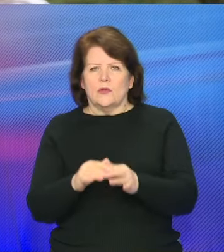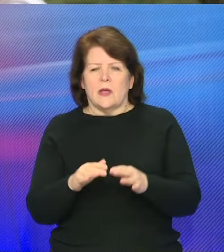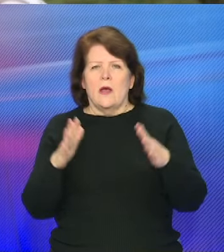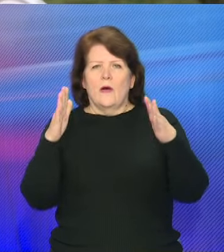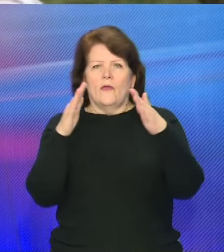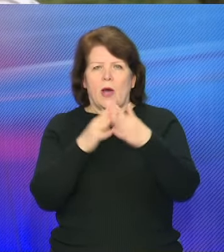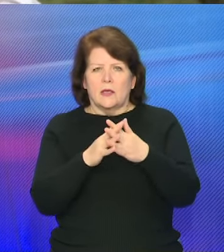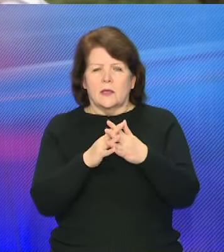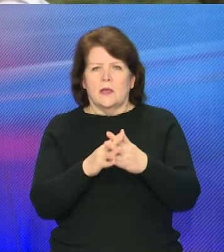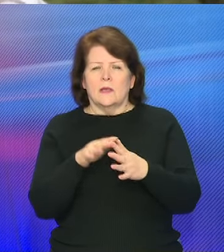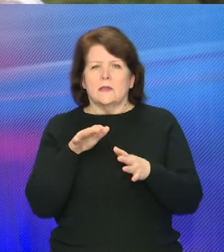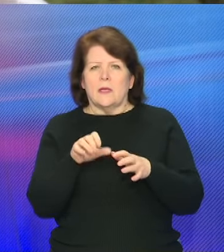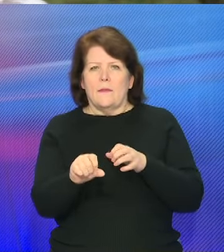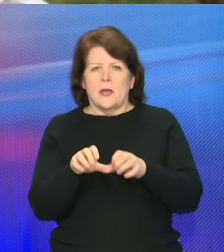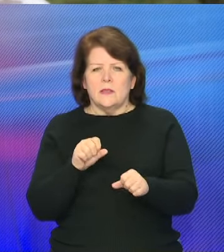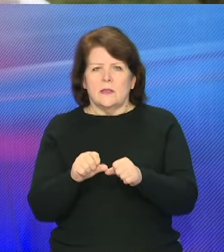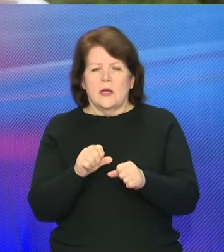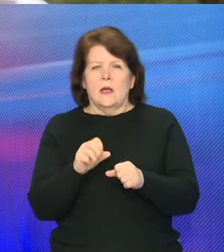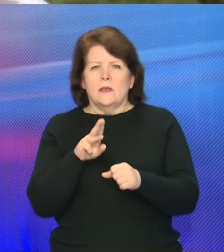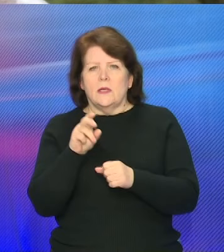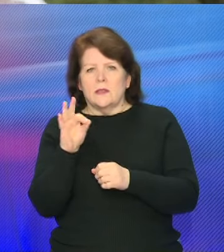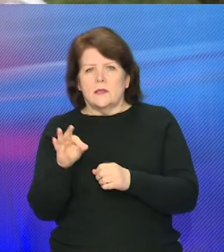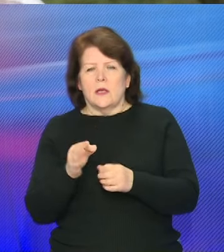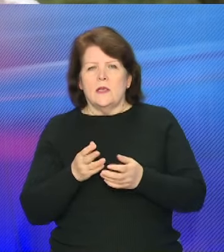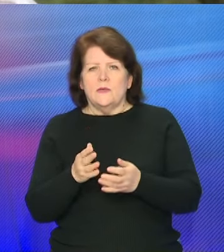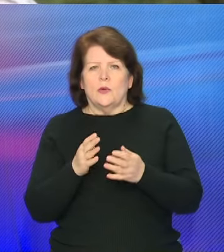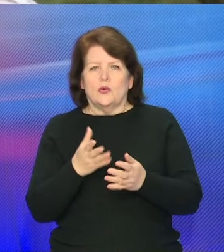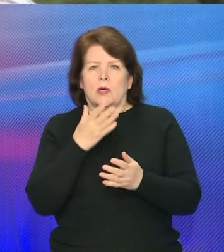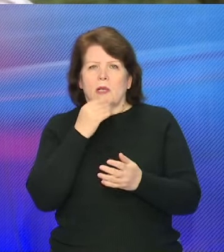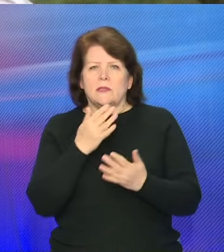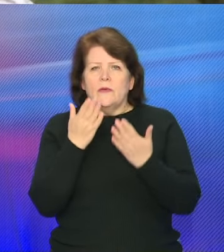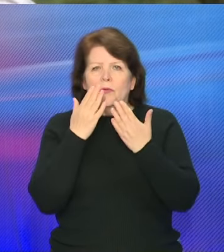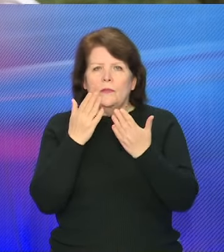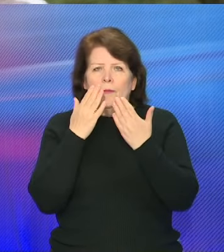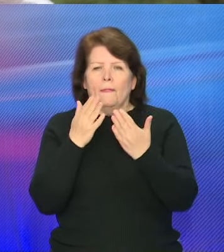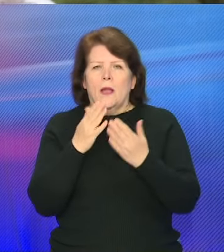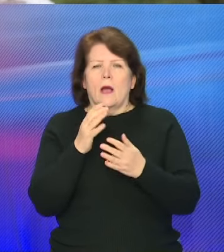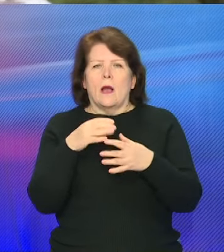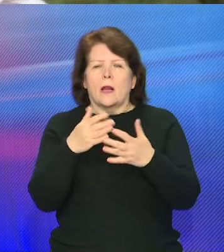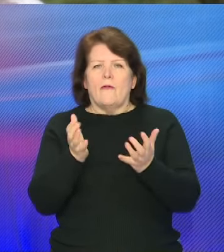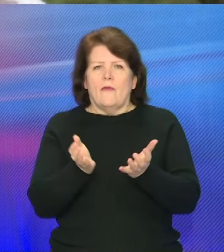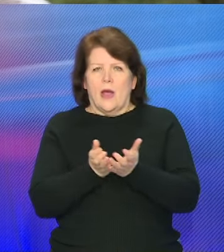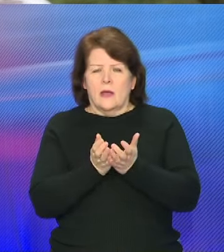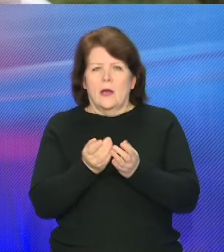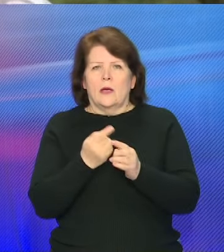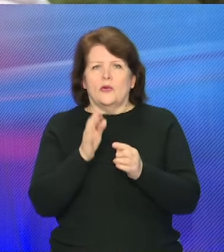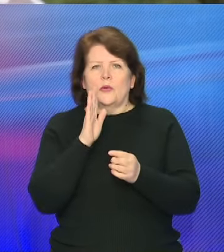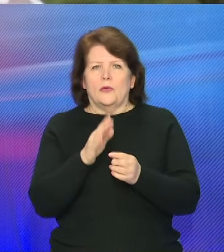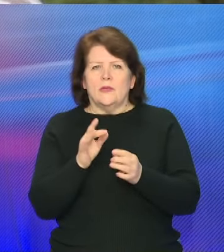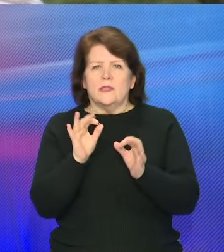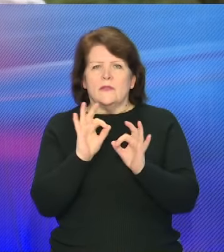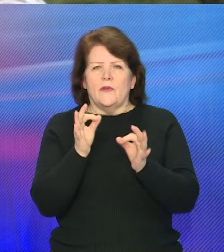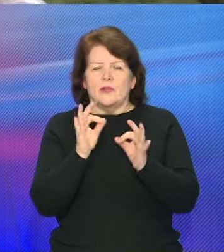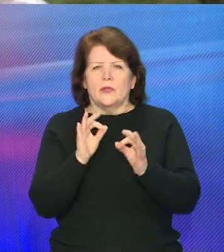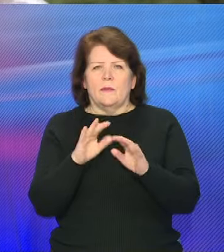все вместе замесят тесто, они все вместе испекут красивый духмяный каравай, который 2 числа будет свежим и будет